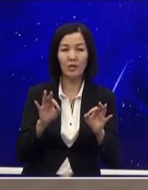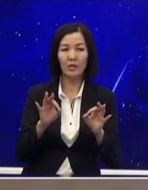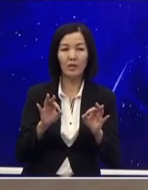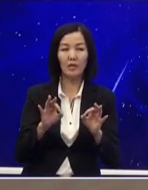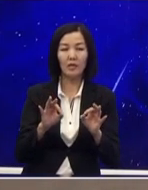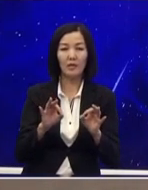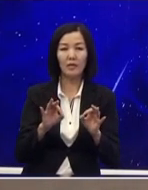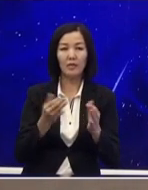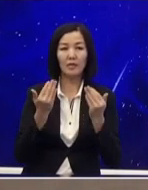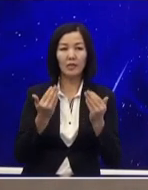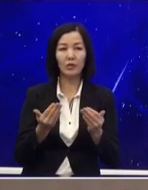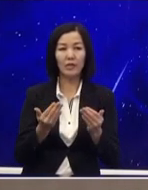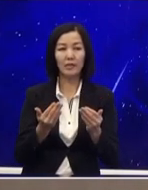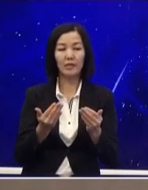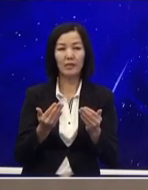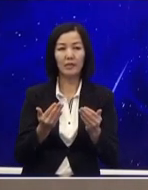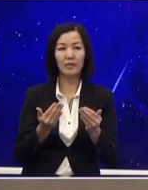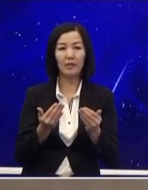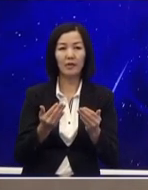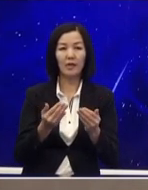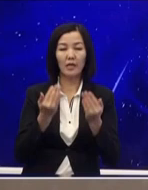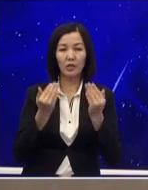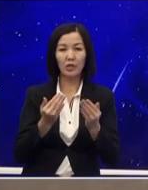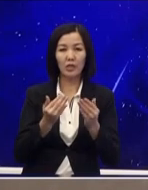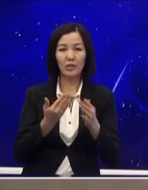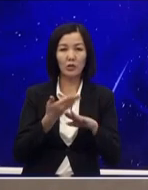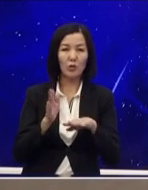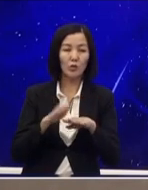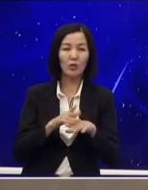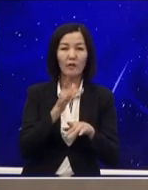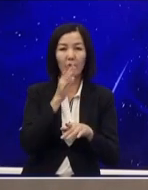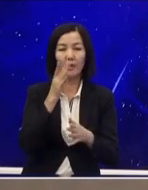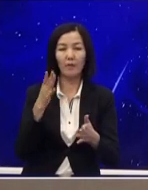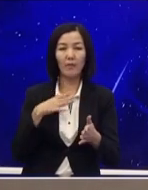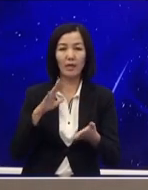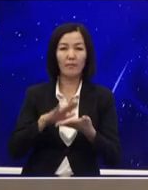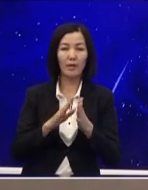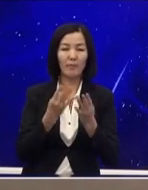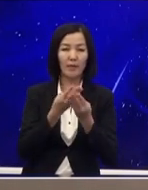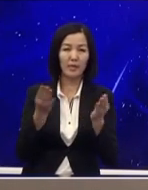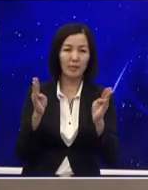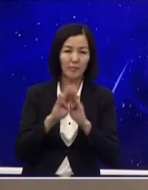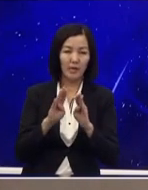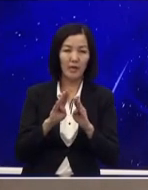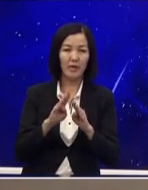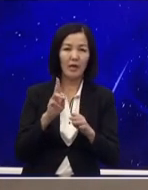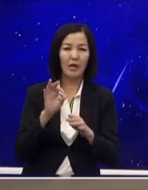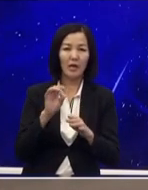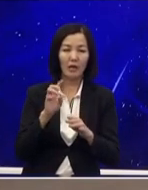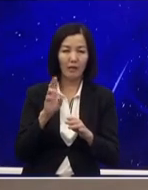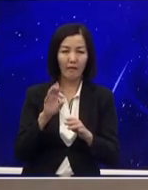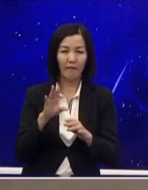Несмотря на то, что в стране были сложные моменты, это пандемия в первую